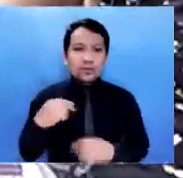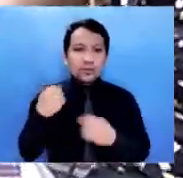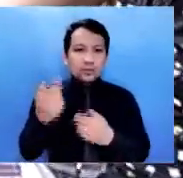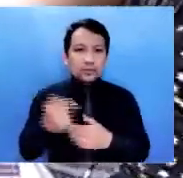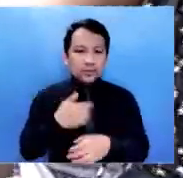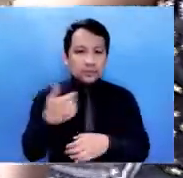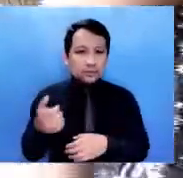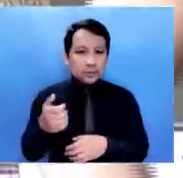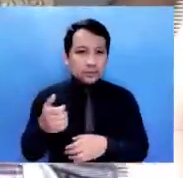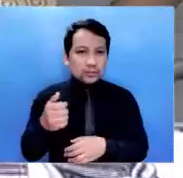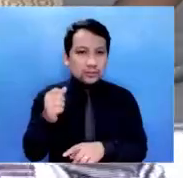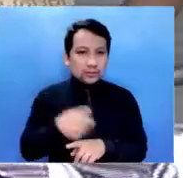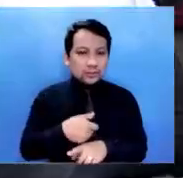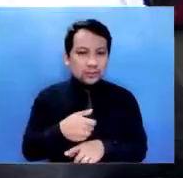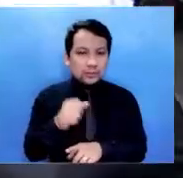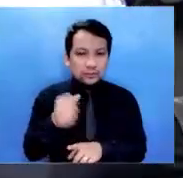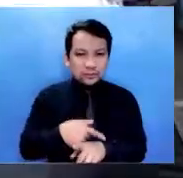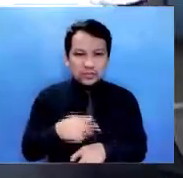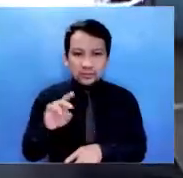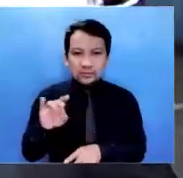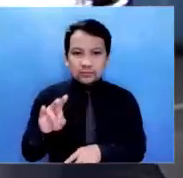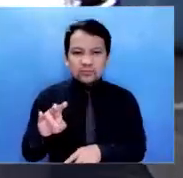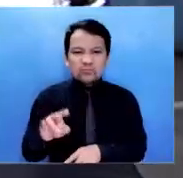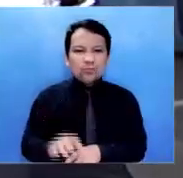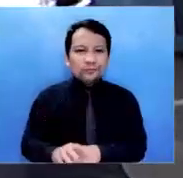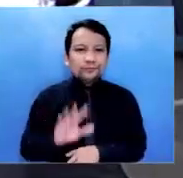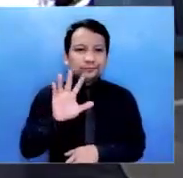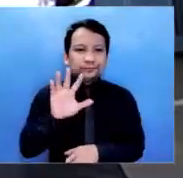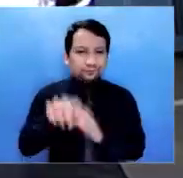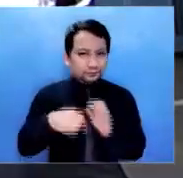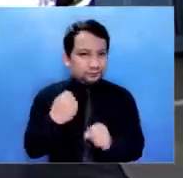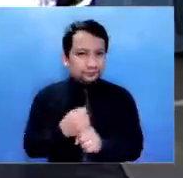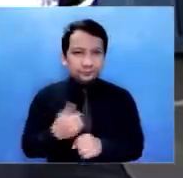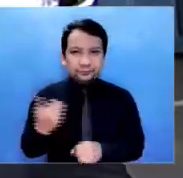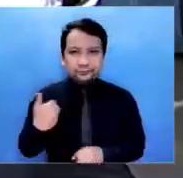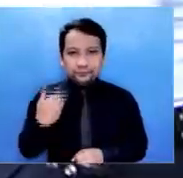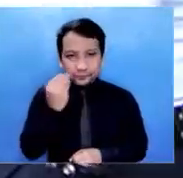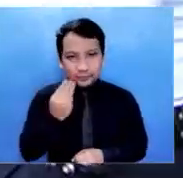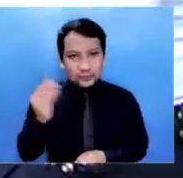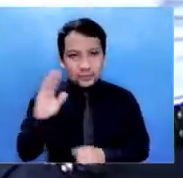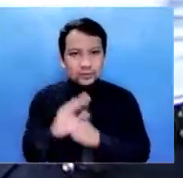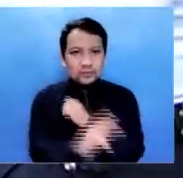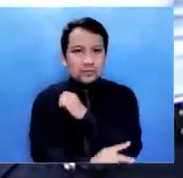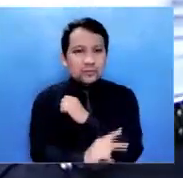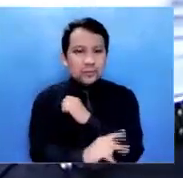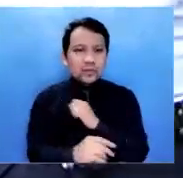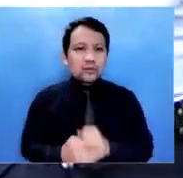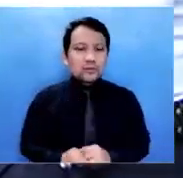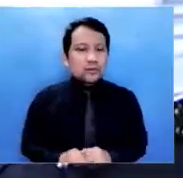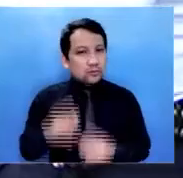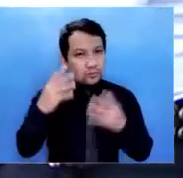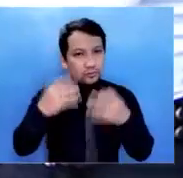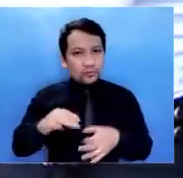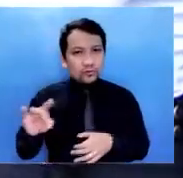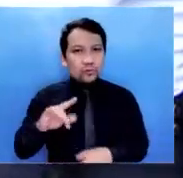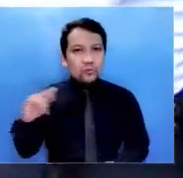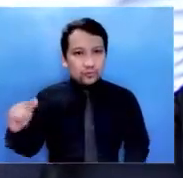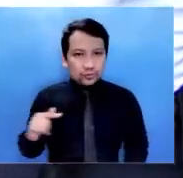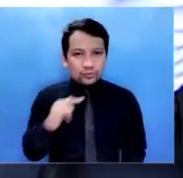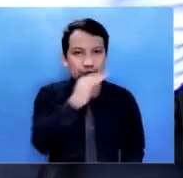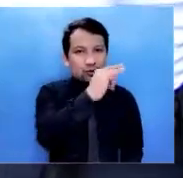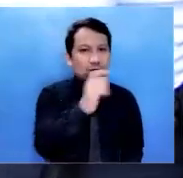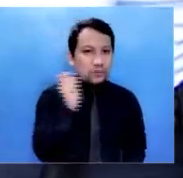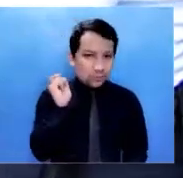sa April 17. 5 taon din daw silang hindi nakauwi sa probinsya. Pinili raw nila mag-eroplano para mabilis ang